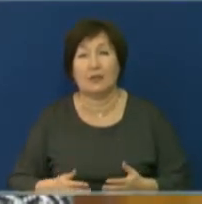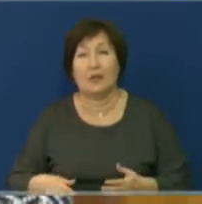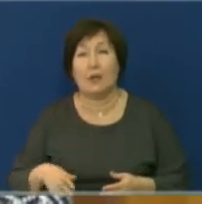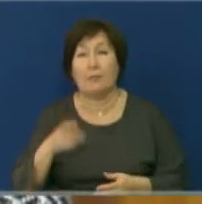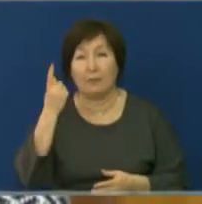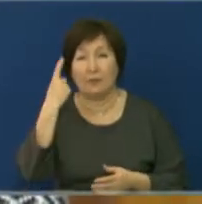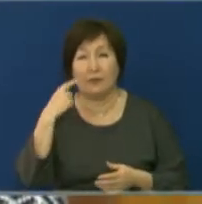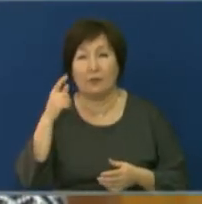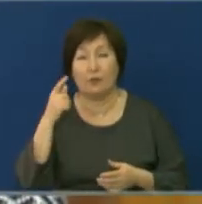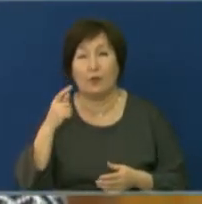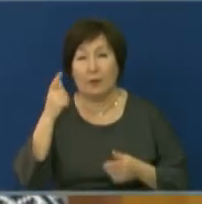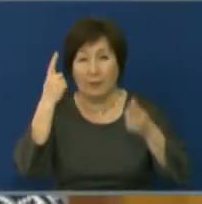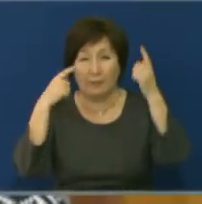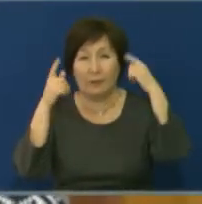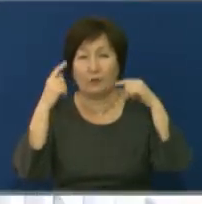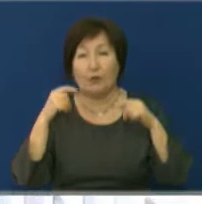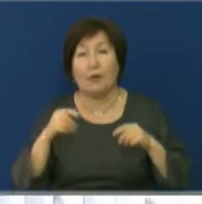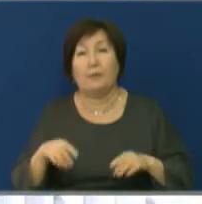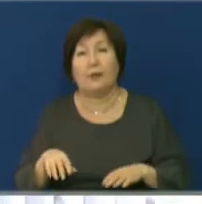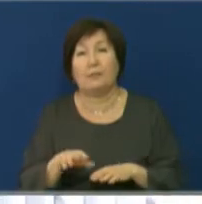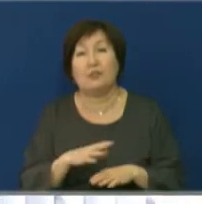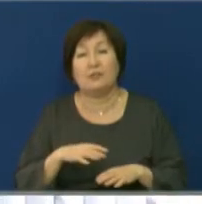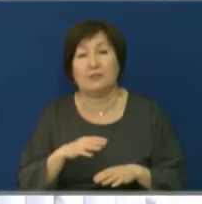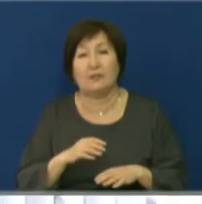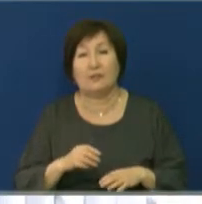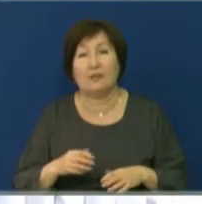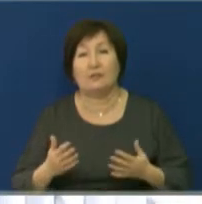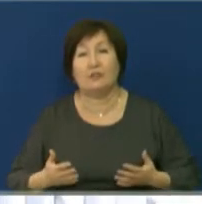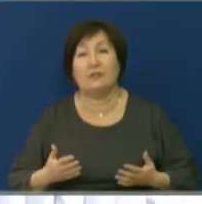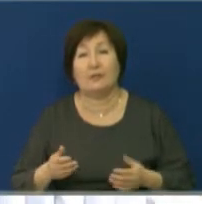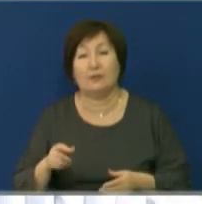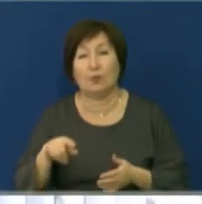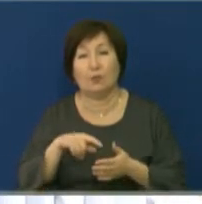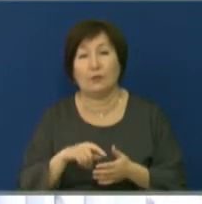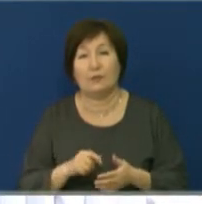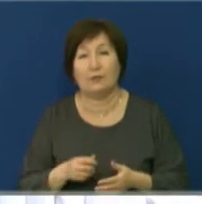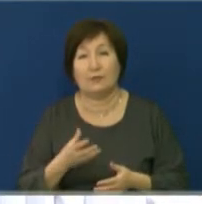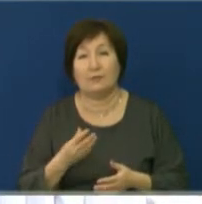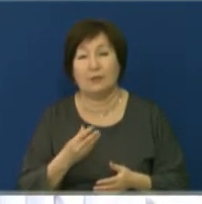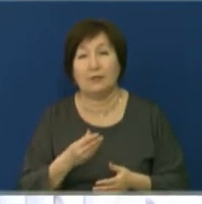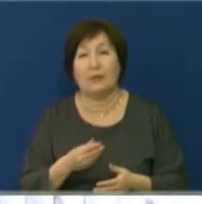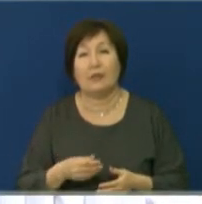Семея, антикоррупционному департаменту необходимо проводить мониторинг социальных сетей, в которых